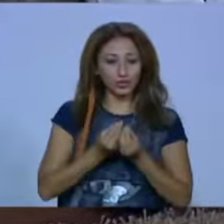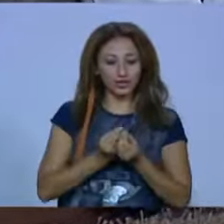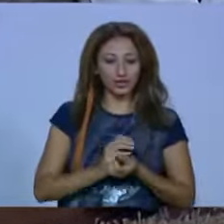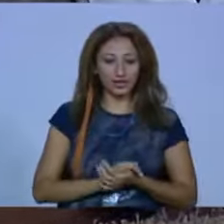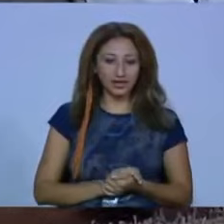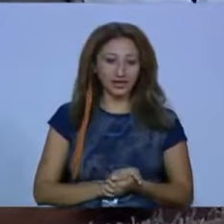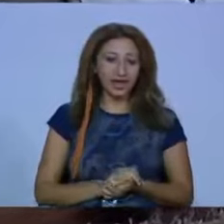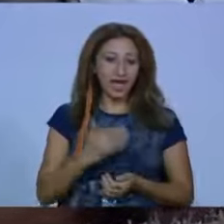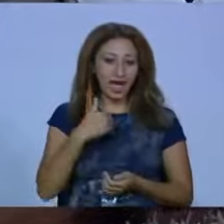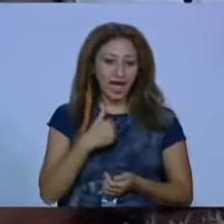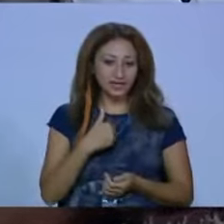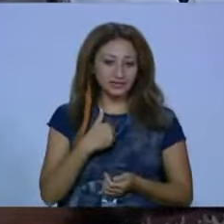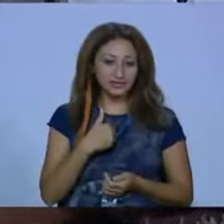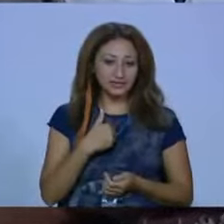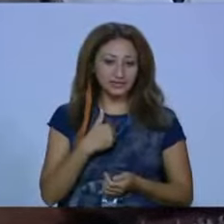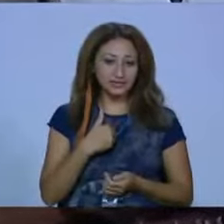عندي ما